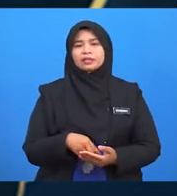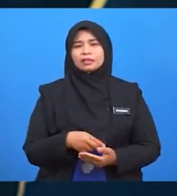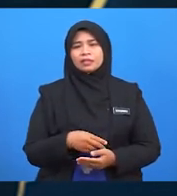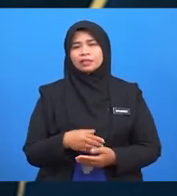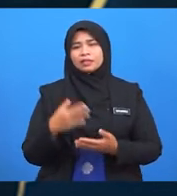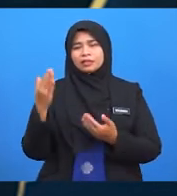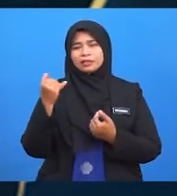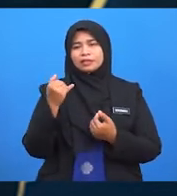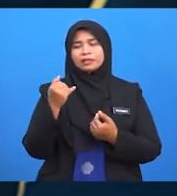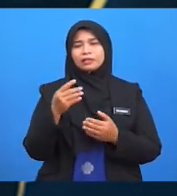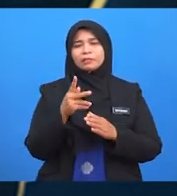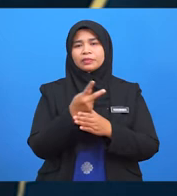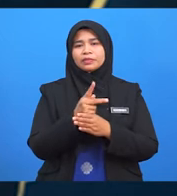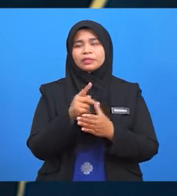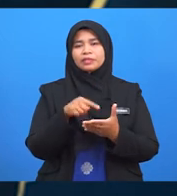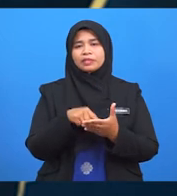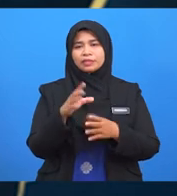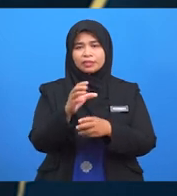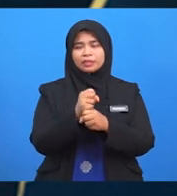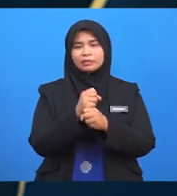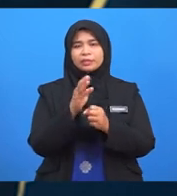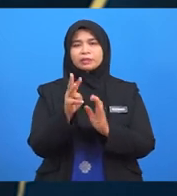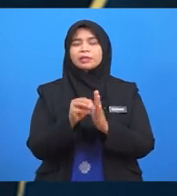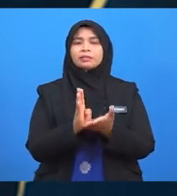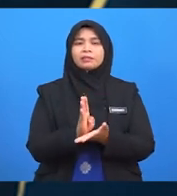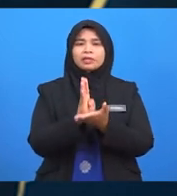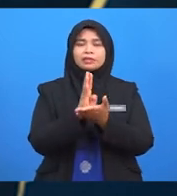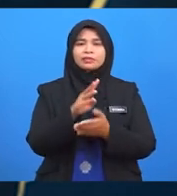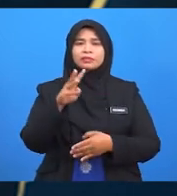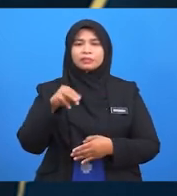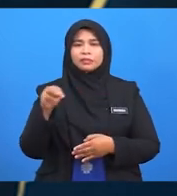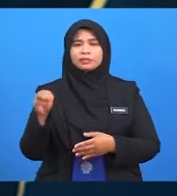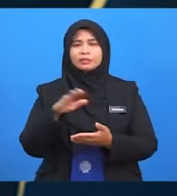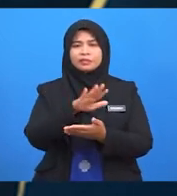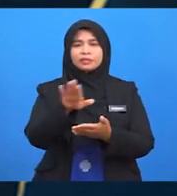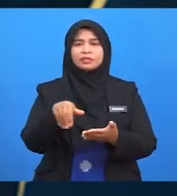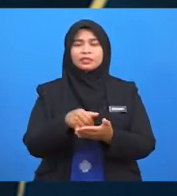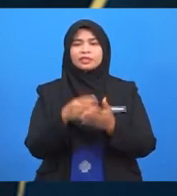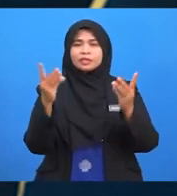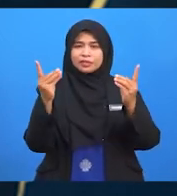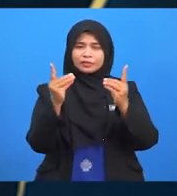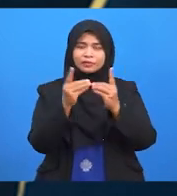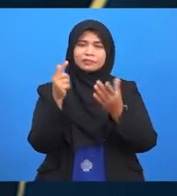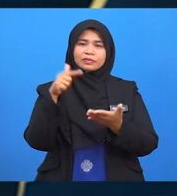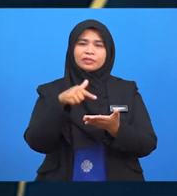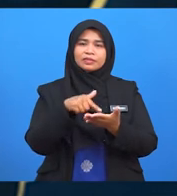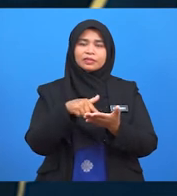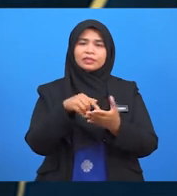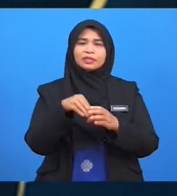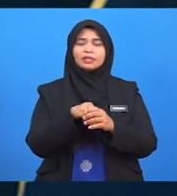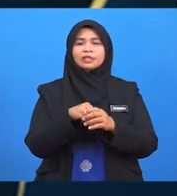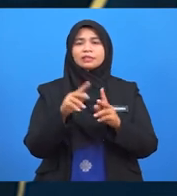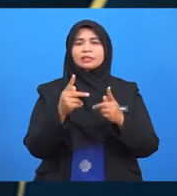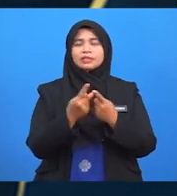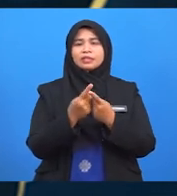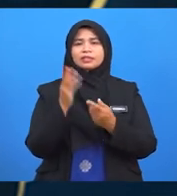Diharapkan perkongsian ini dapat membantu murid-murid semua. Jumpa lagi dalam kelas